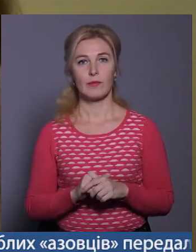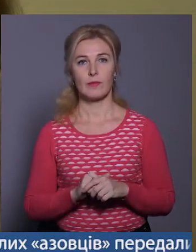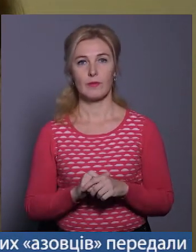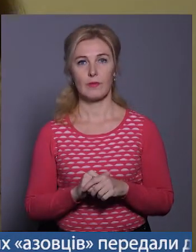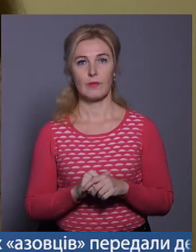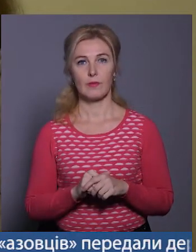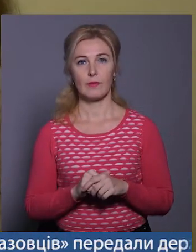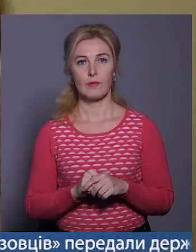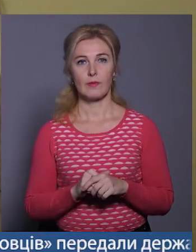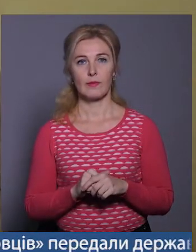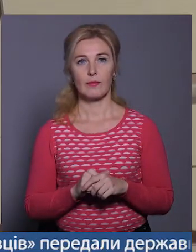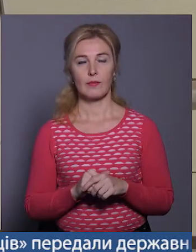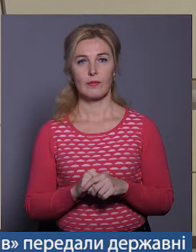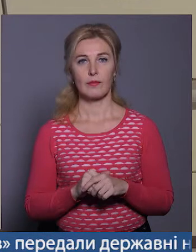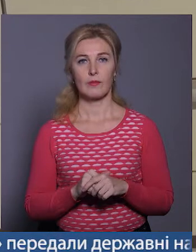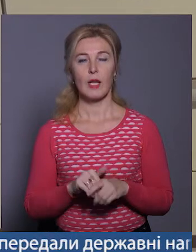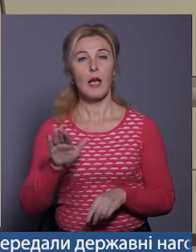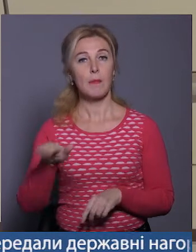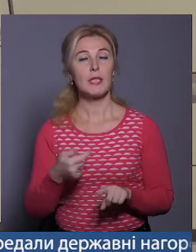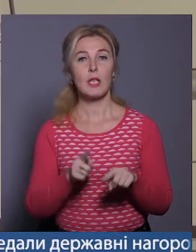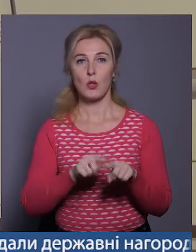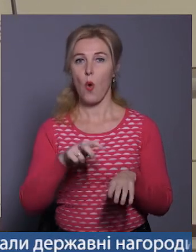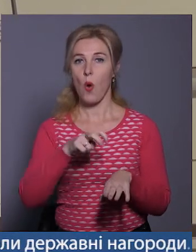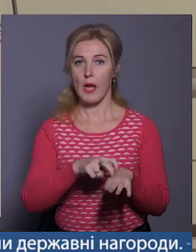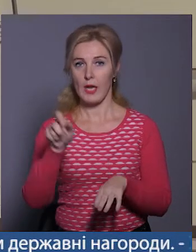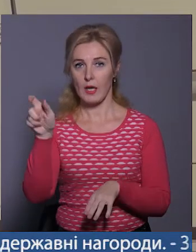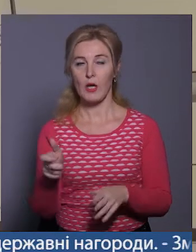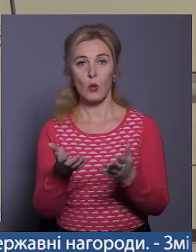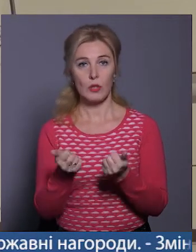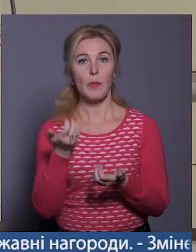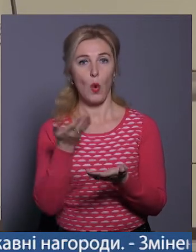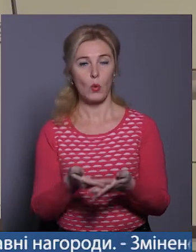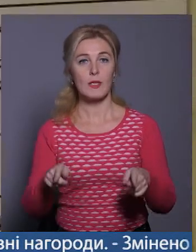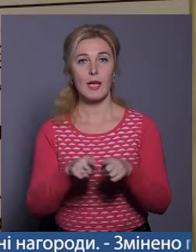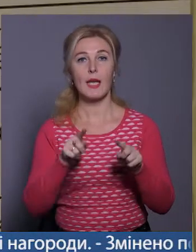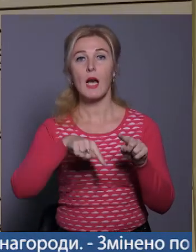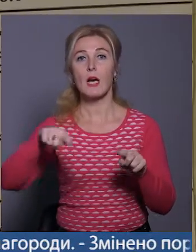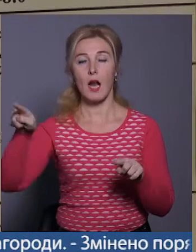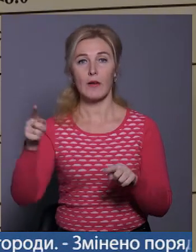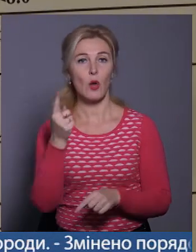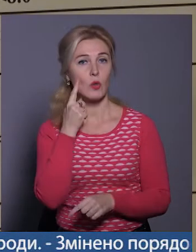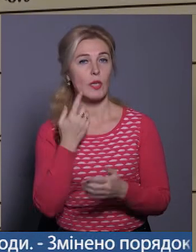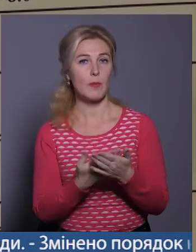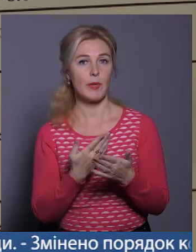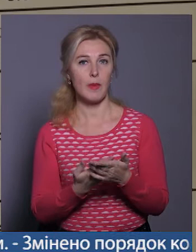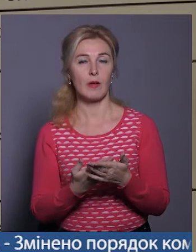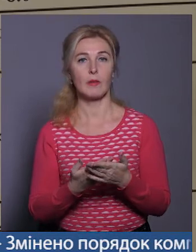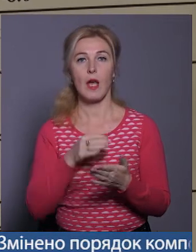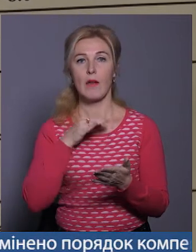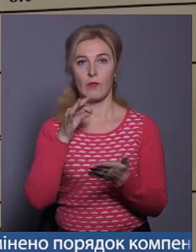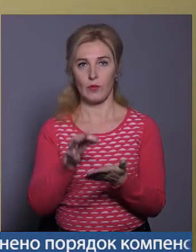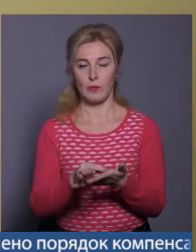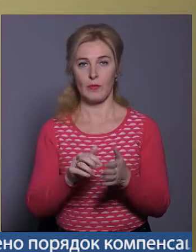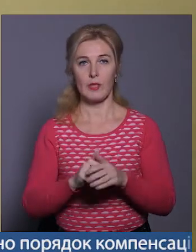біля ліктьового суглобу. Після цього лікар отримує ось такі графіки і оцінює параметри м'язевої відповіді.